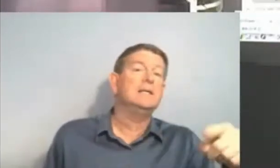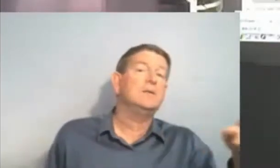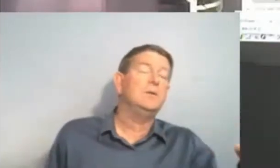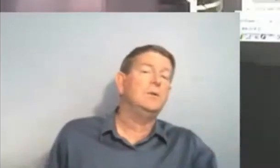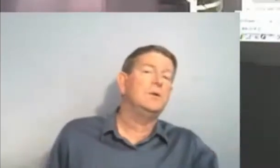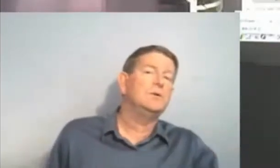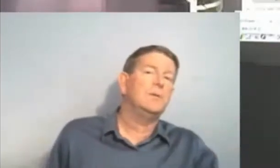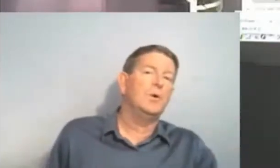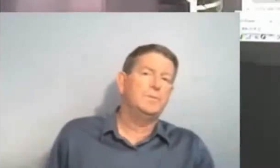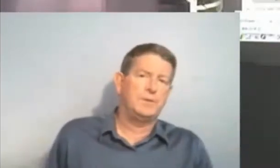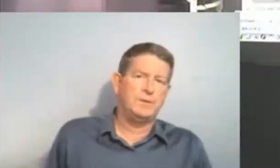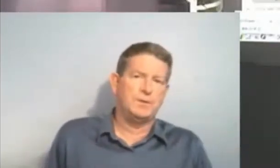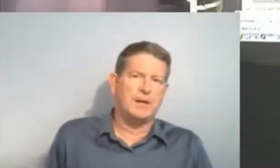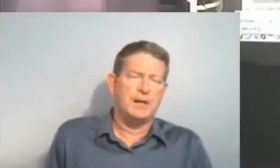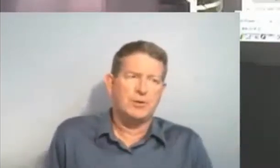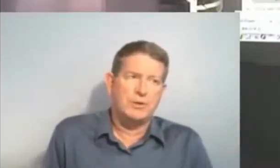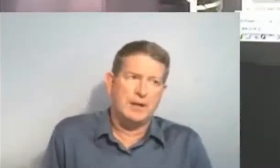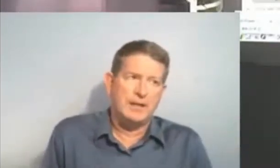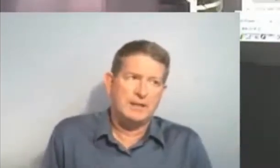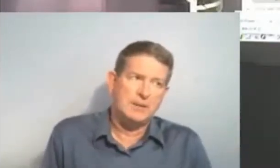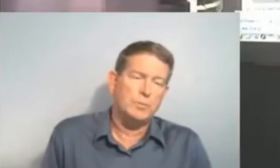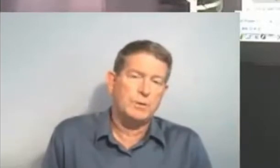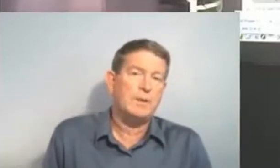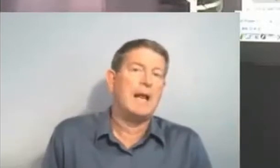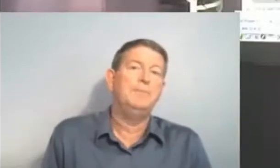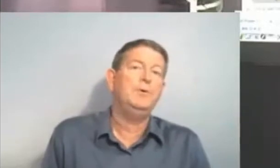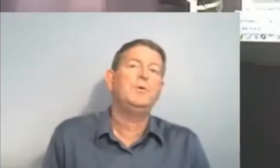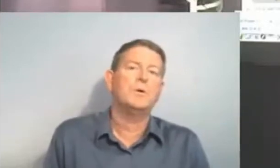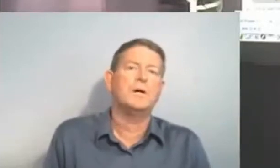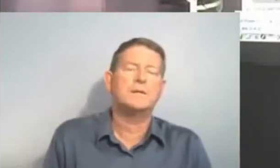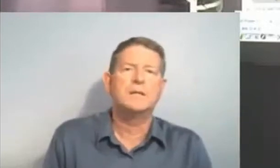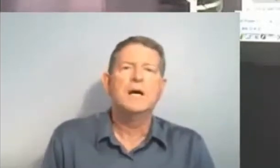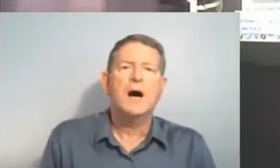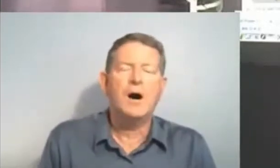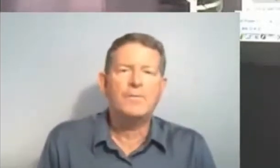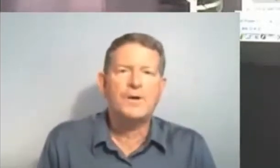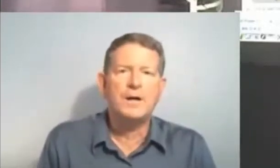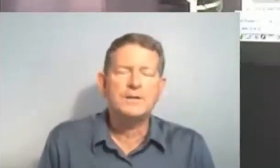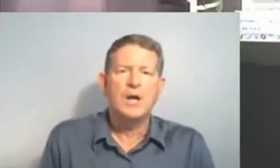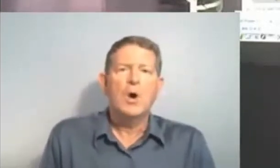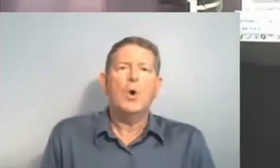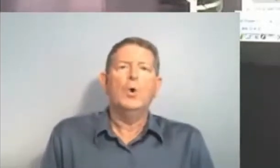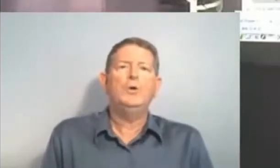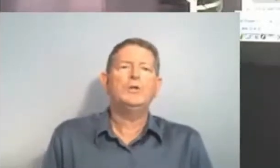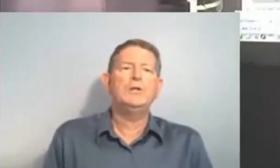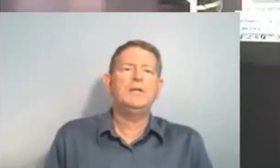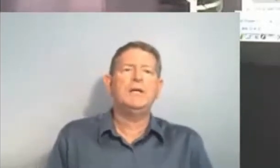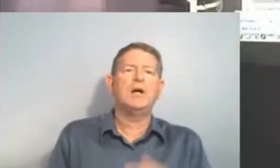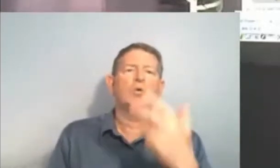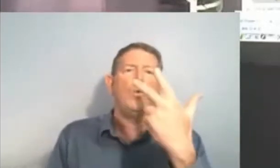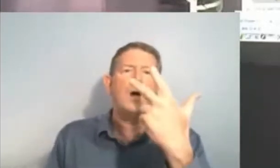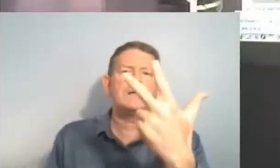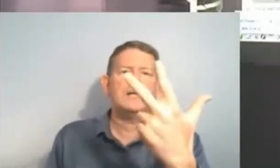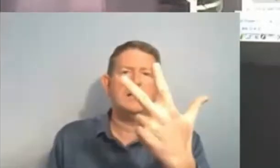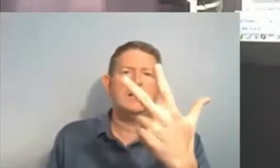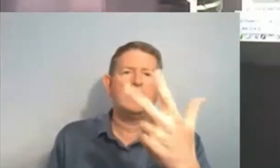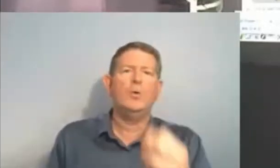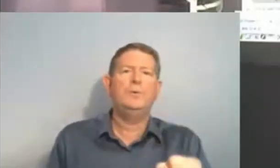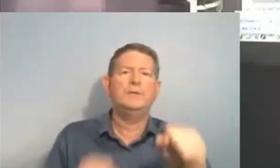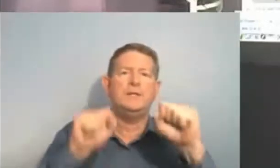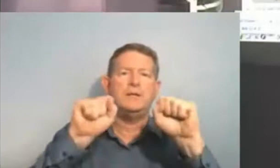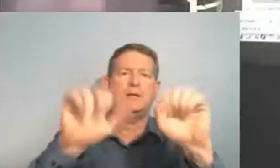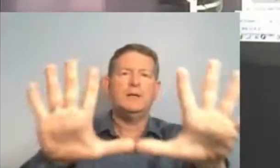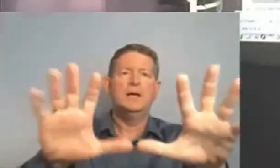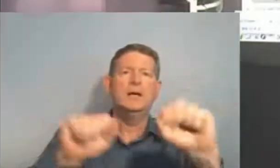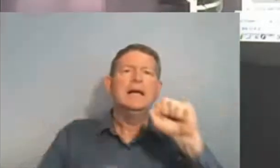il existe une deuxième option, et je dirais que cette option est la plus courante en France. Au lieu de dire 3h,